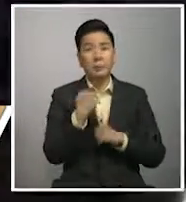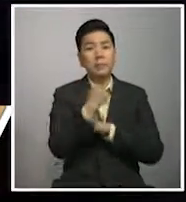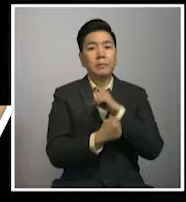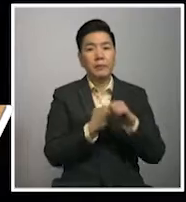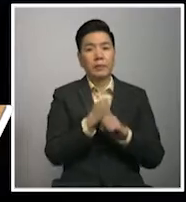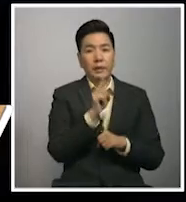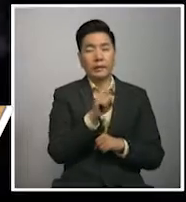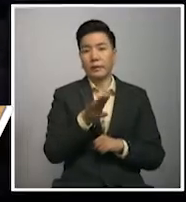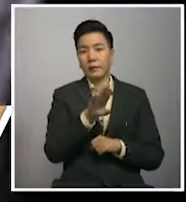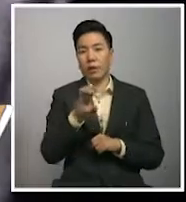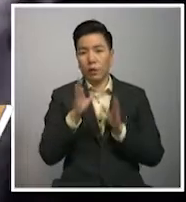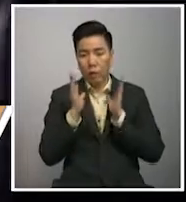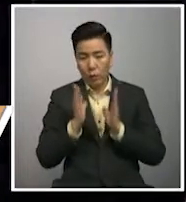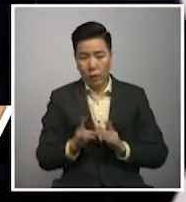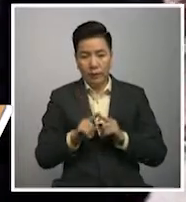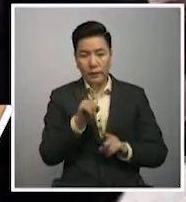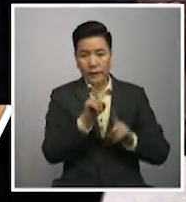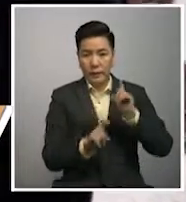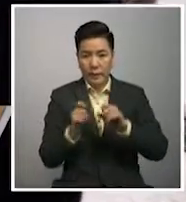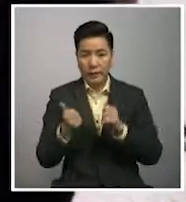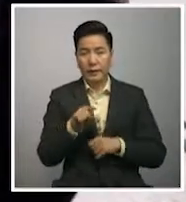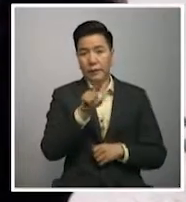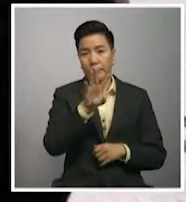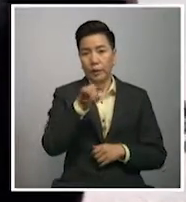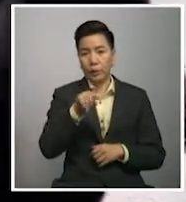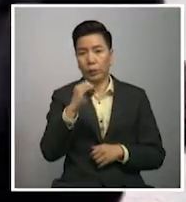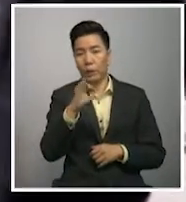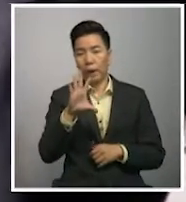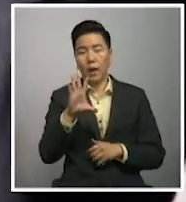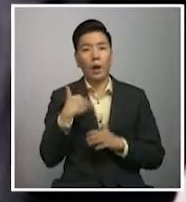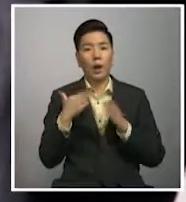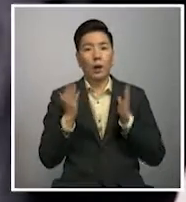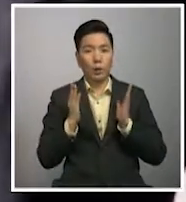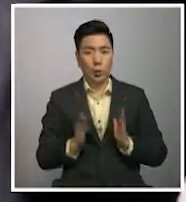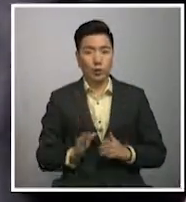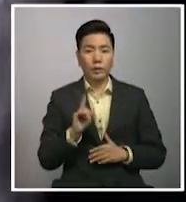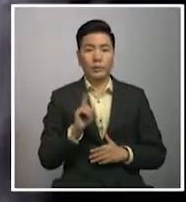400รายคิดเป็นอัตราการเสียชีวิต 24.05 ต่อประชากรครับ